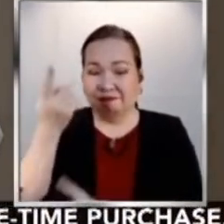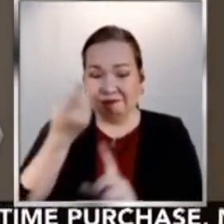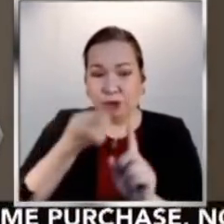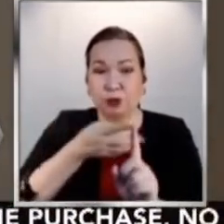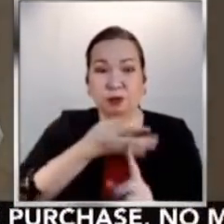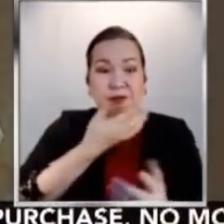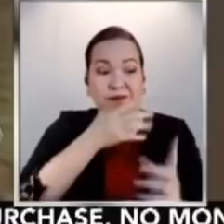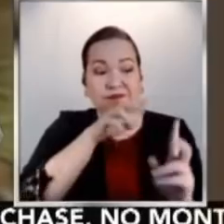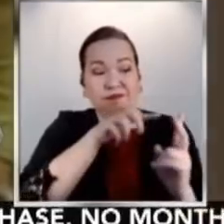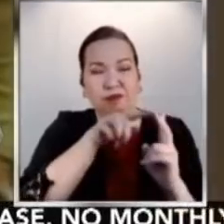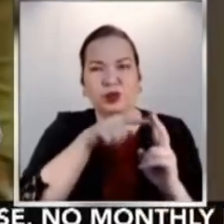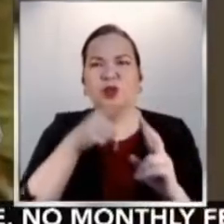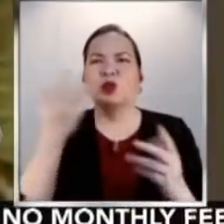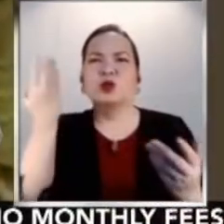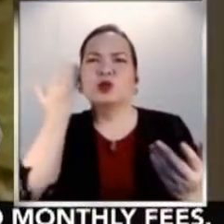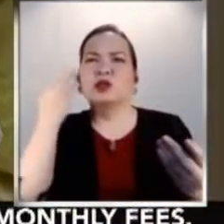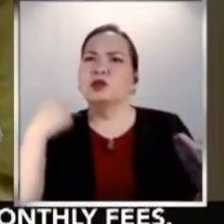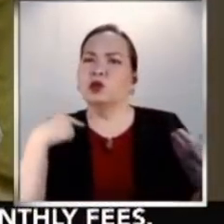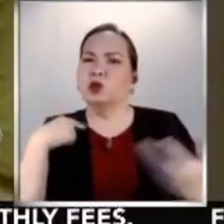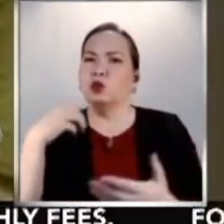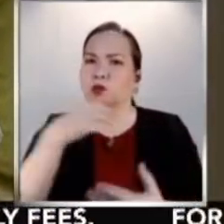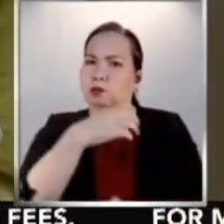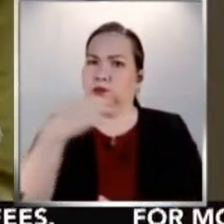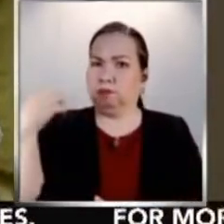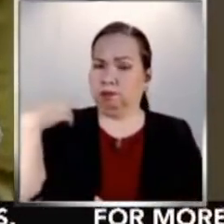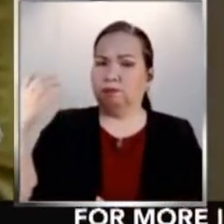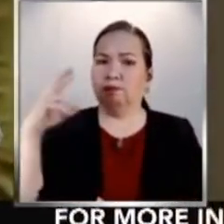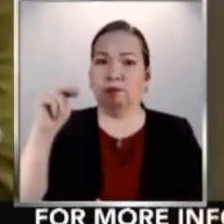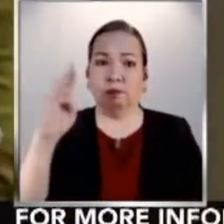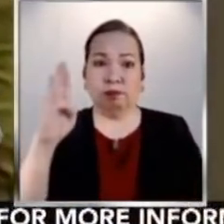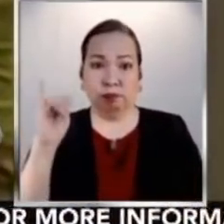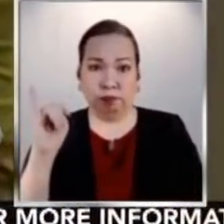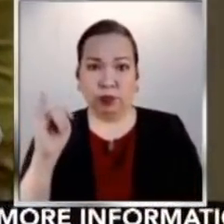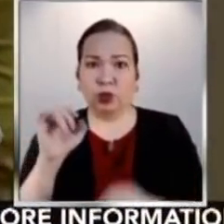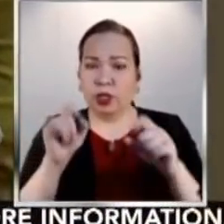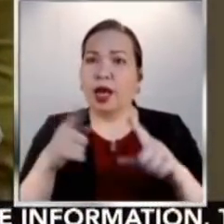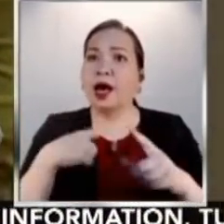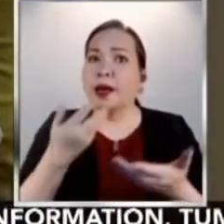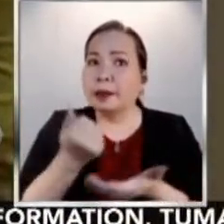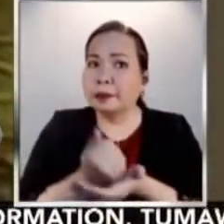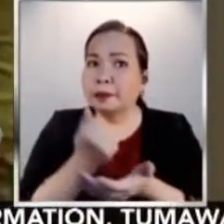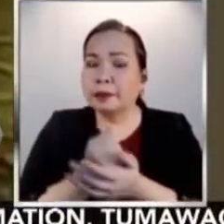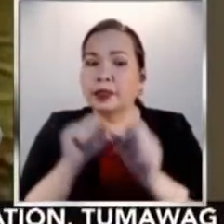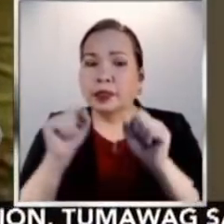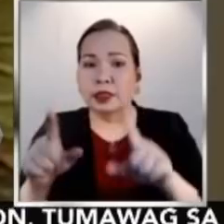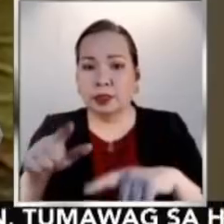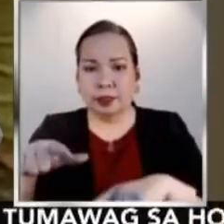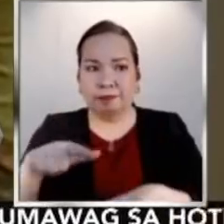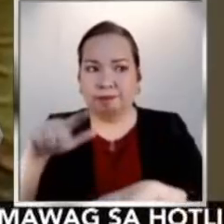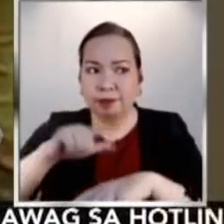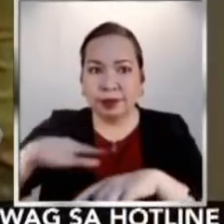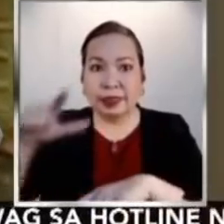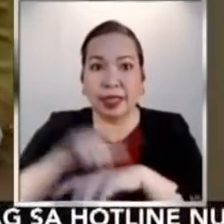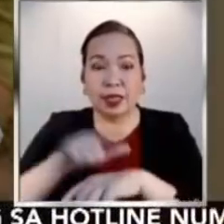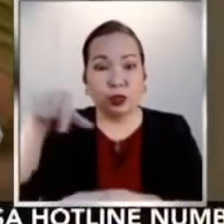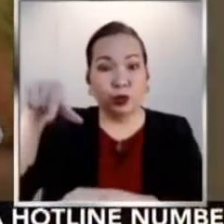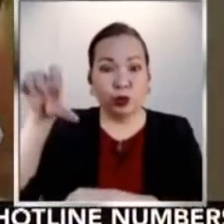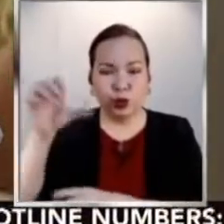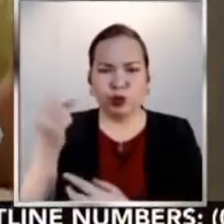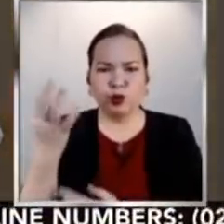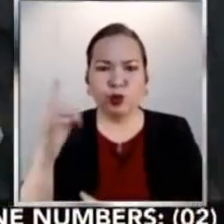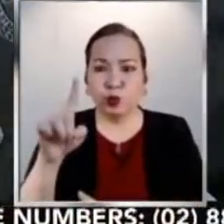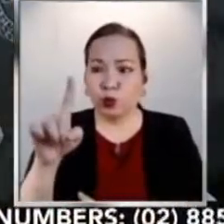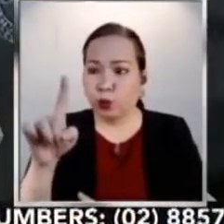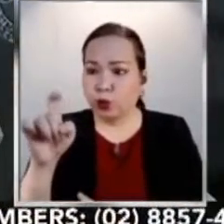isang NGO na nagpa-facilitate sa bentahan ng rights ng isang prime lot sa Quezon City sa halagang 100,000 hanggang 250,000